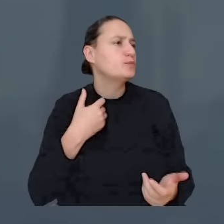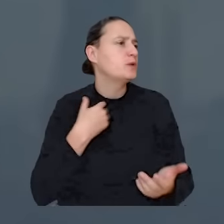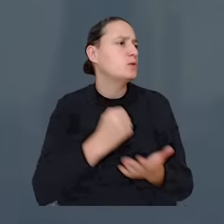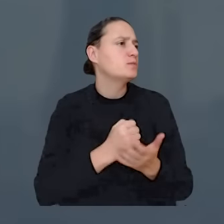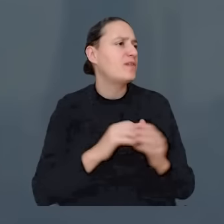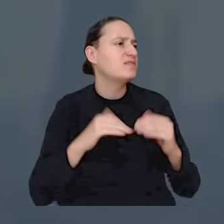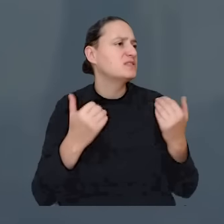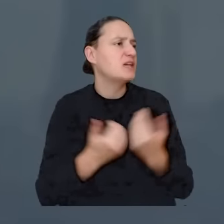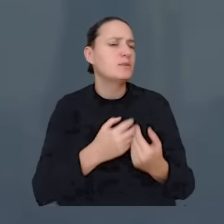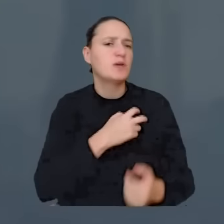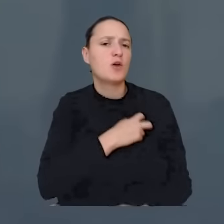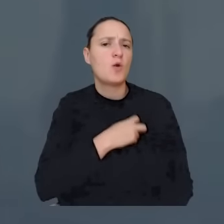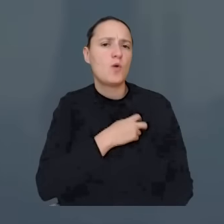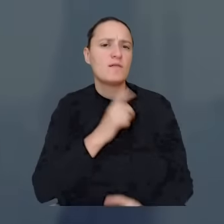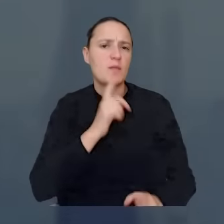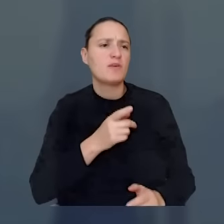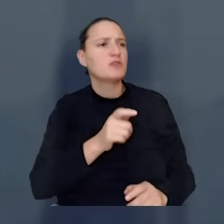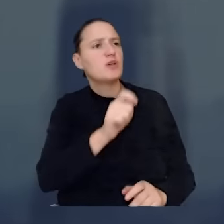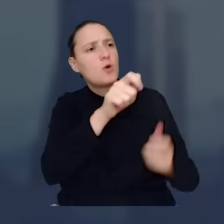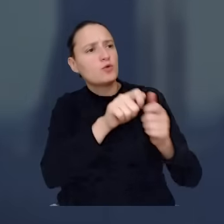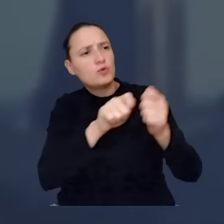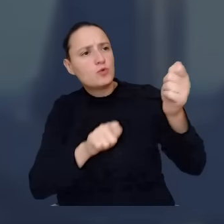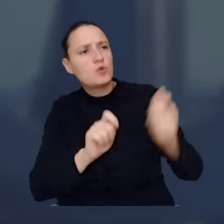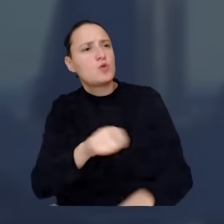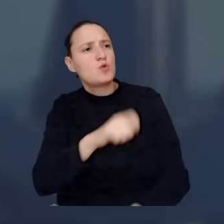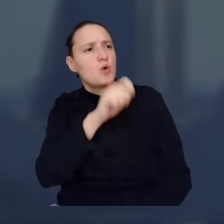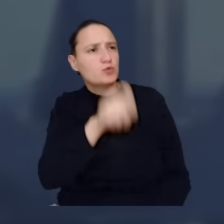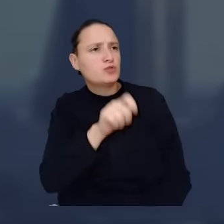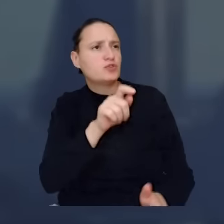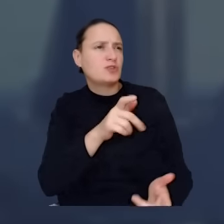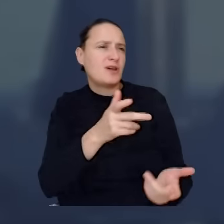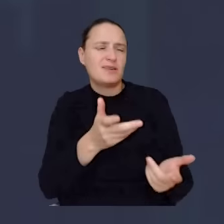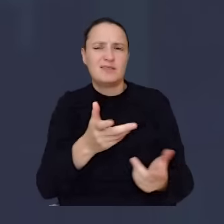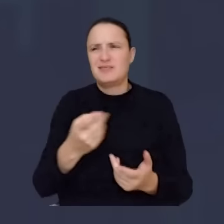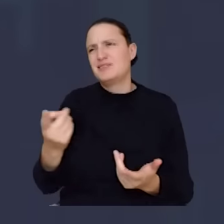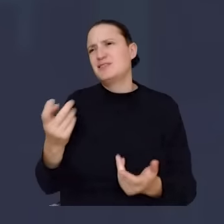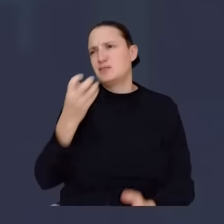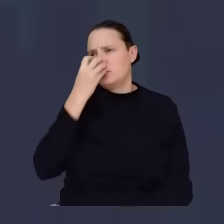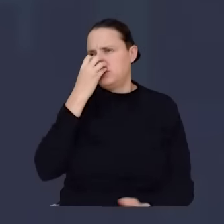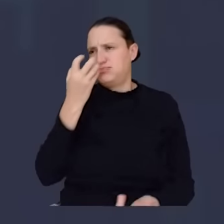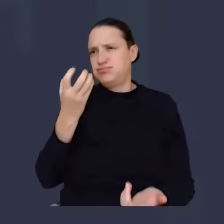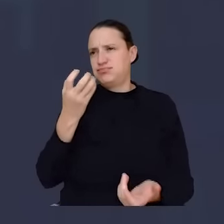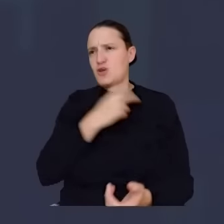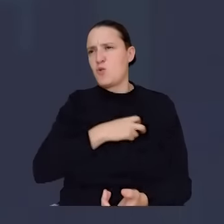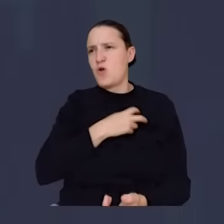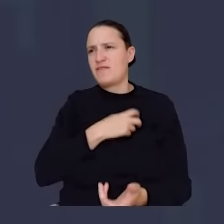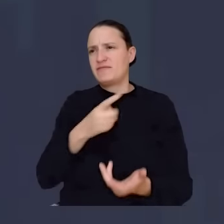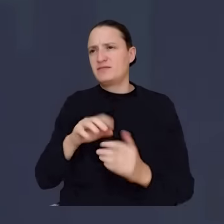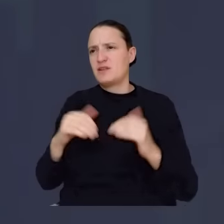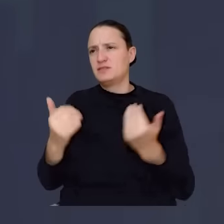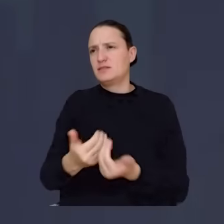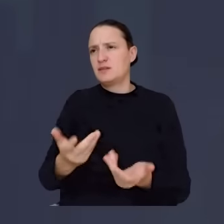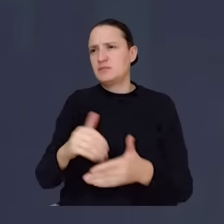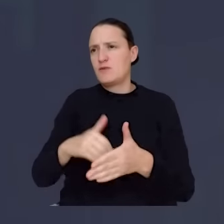jest niepoważne jest Prost kolejny to jak bardzo pan Hołownia pajacuje w sejmie jakby to co robi jak się zachowuje